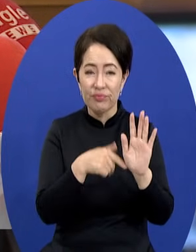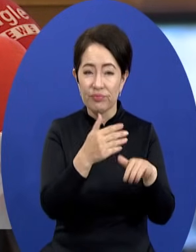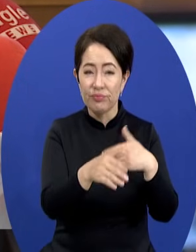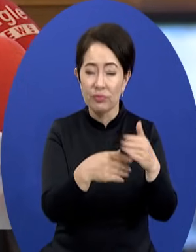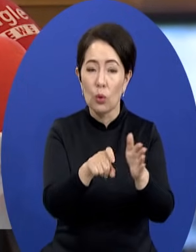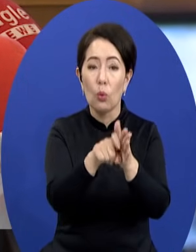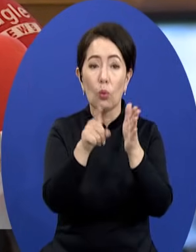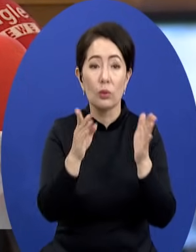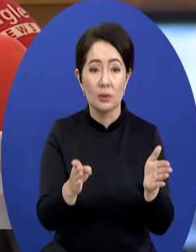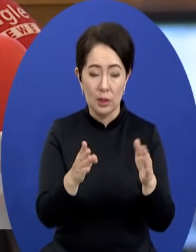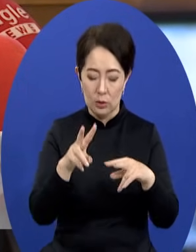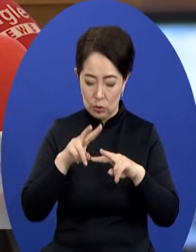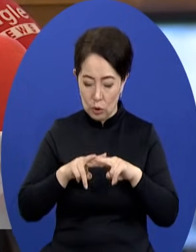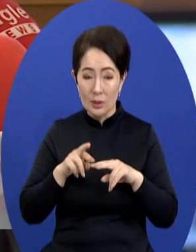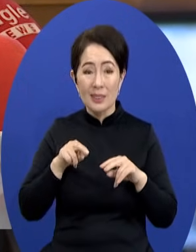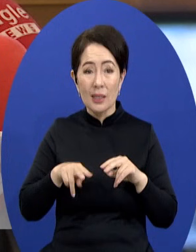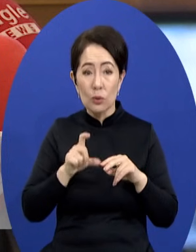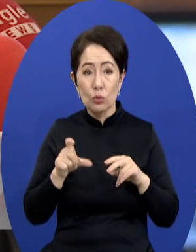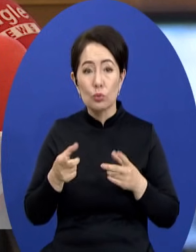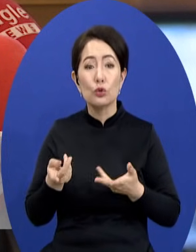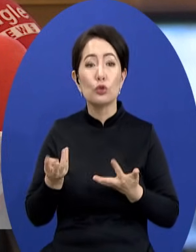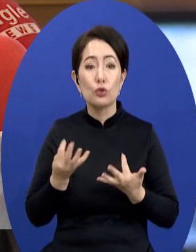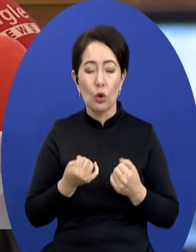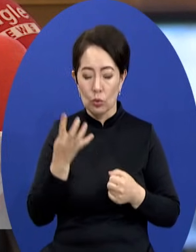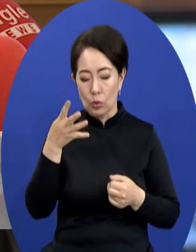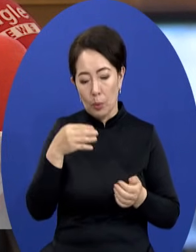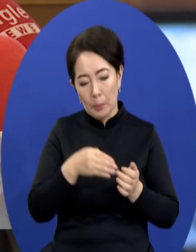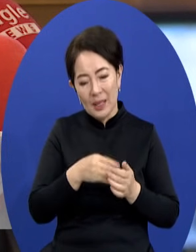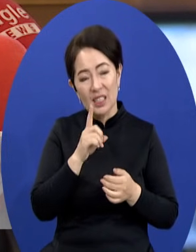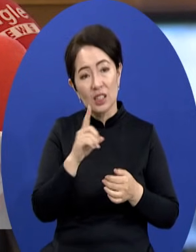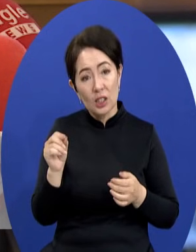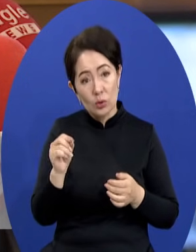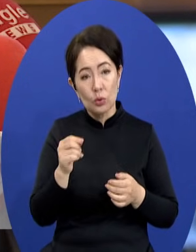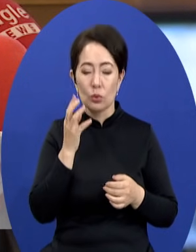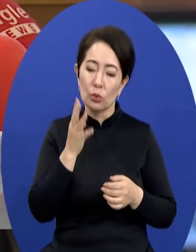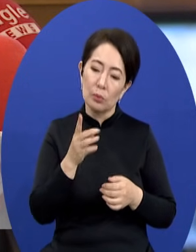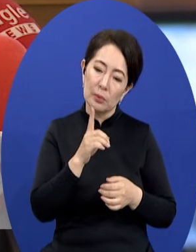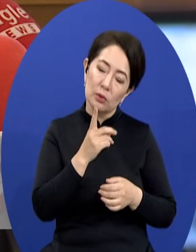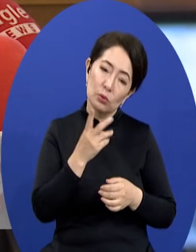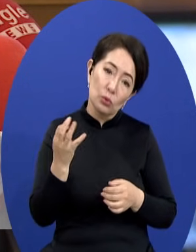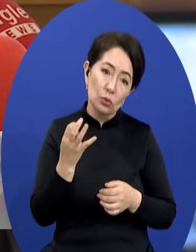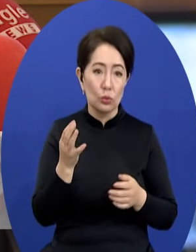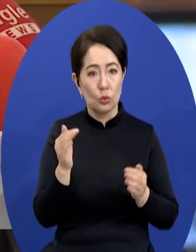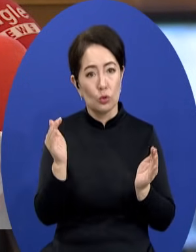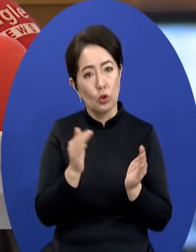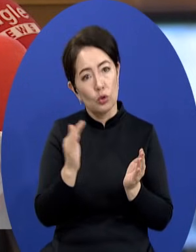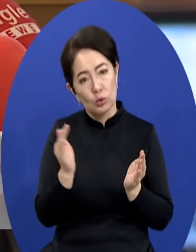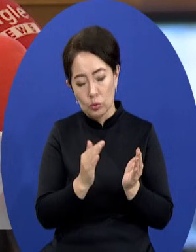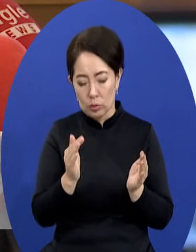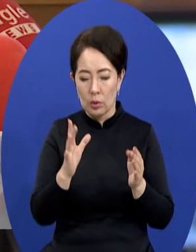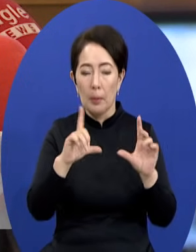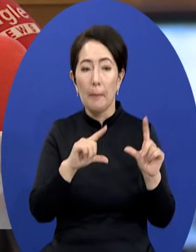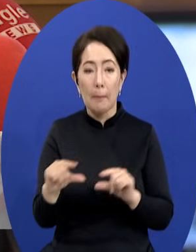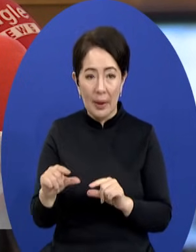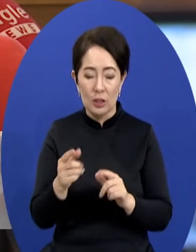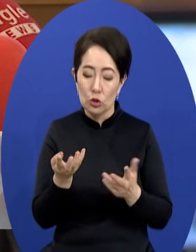хугацаанд хорход ял эдэлж байгаа хүмүүсийн тоо 4100-аас 4400 дотор үндсэндээ тогтсон ийм